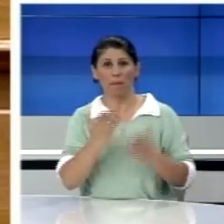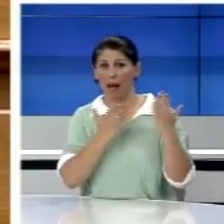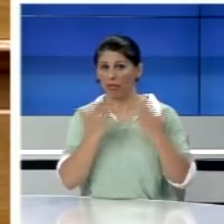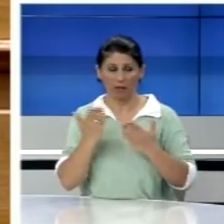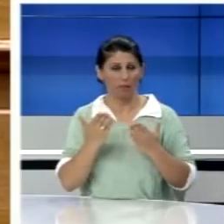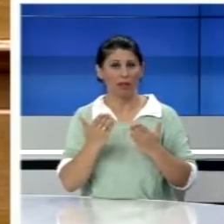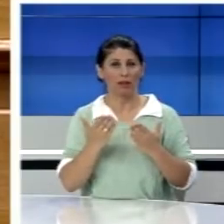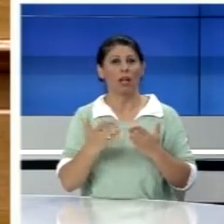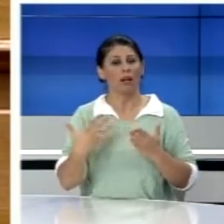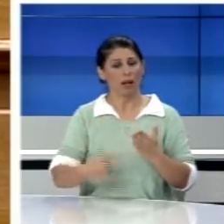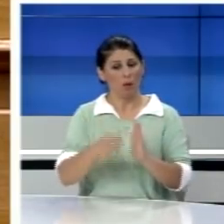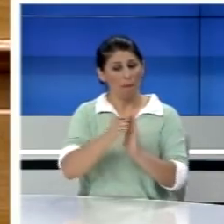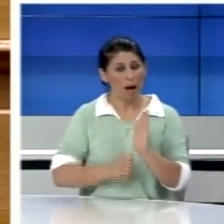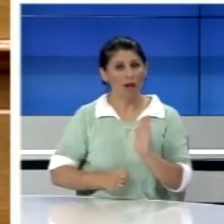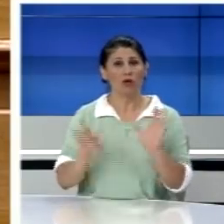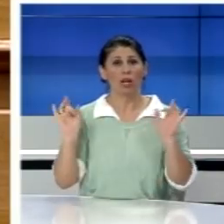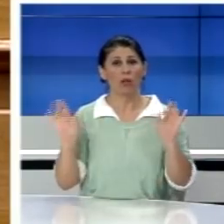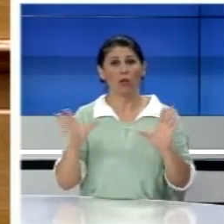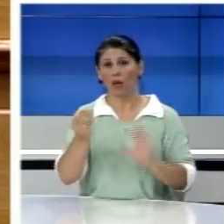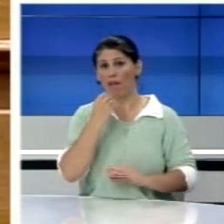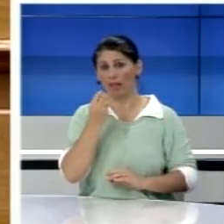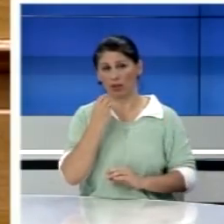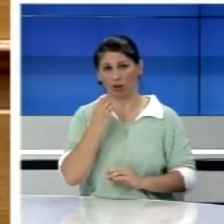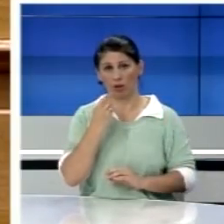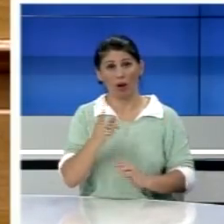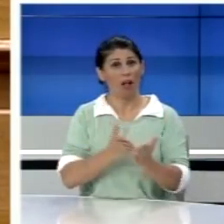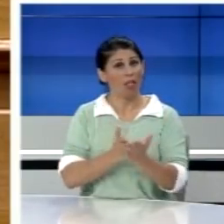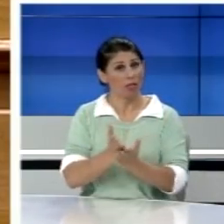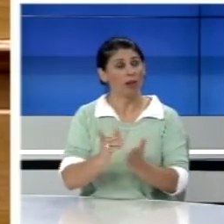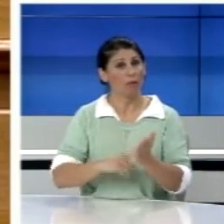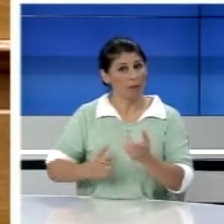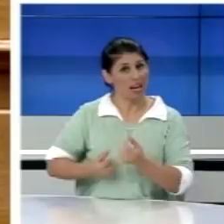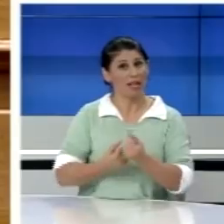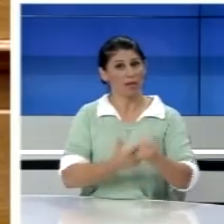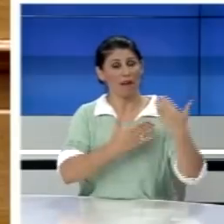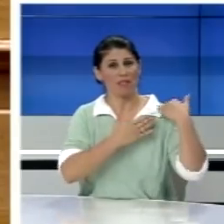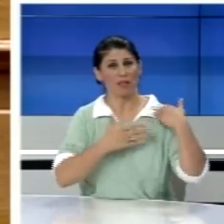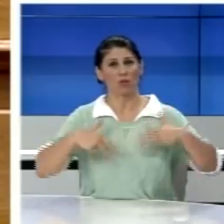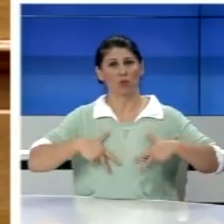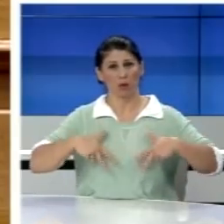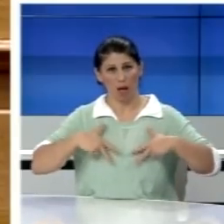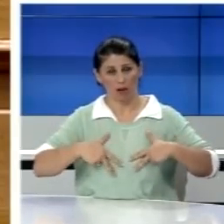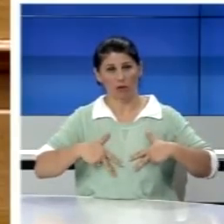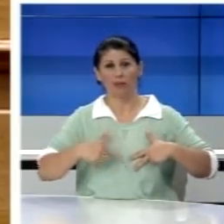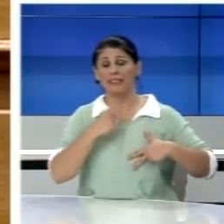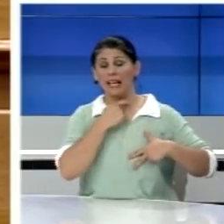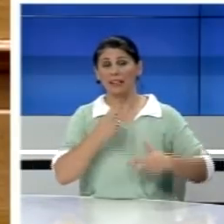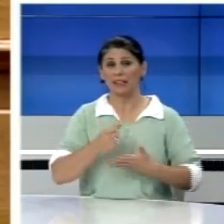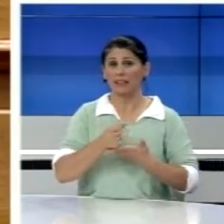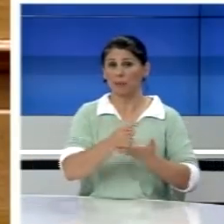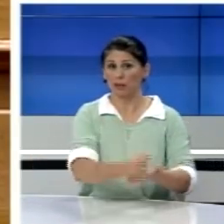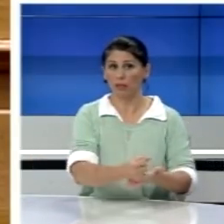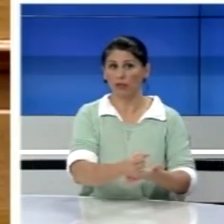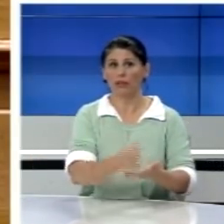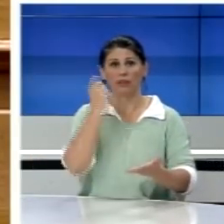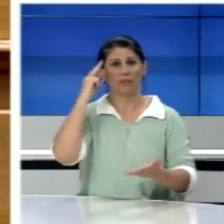να πάρουν πάσο, να έχουν δωρεάν σίτηση. Το δίκαιο είναι να ενισχυθεί με ευθύνη του κράτους και έκτακτη